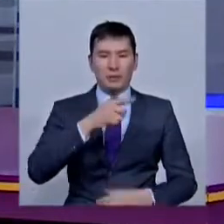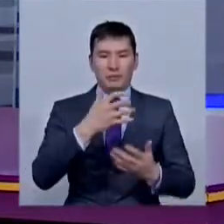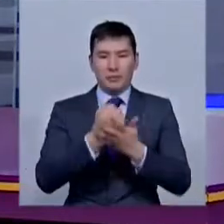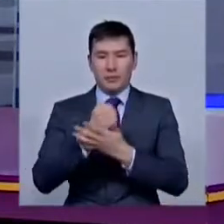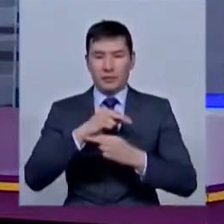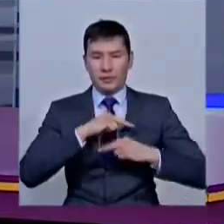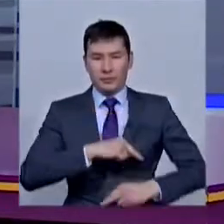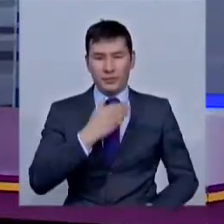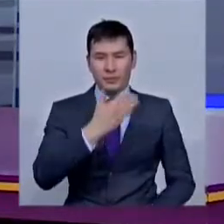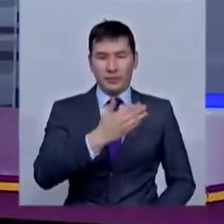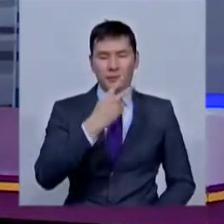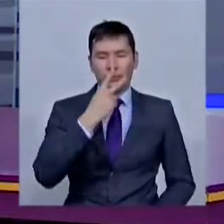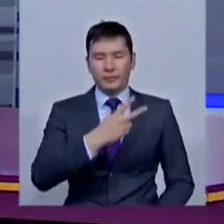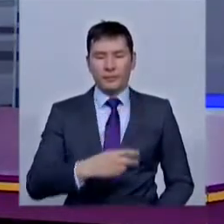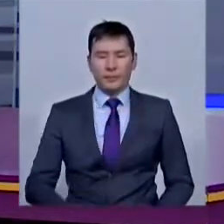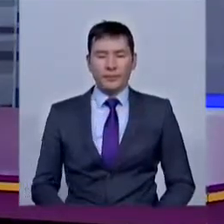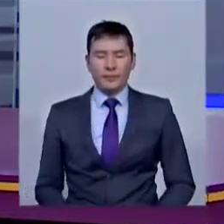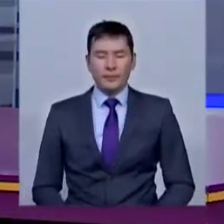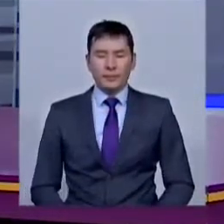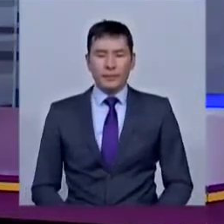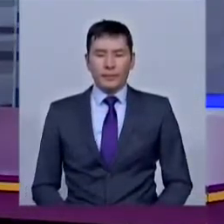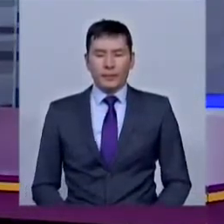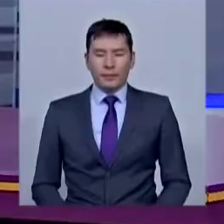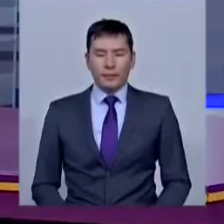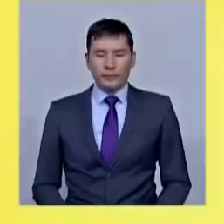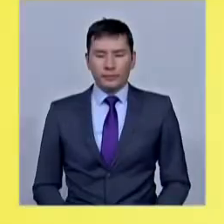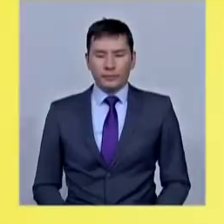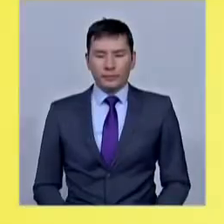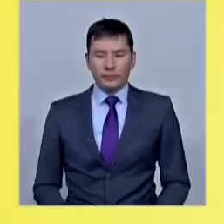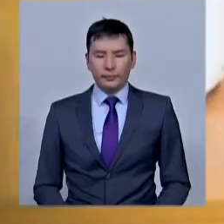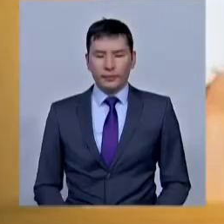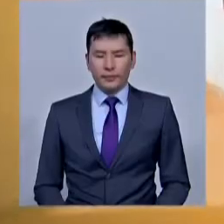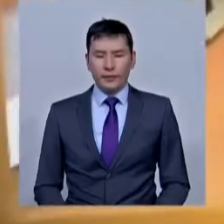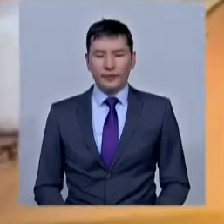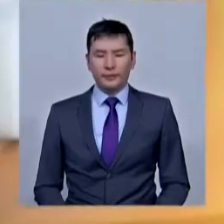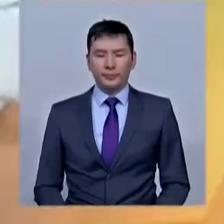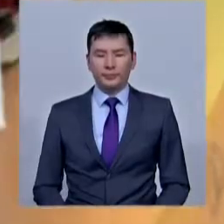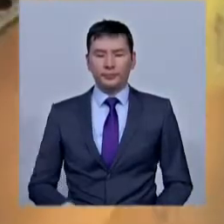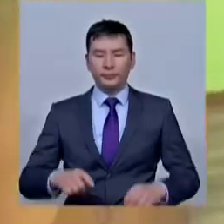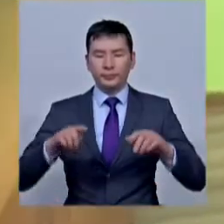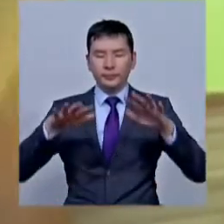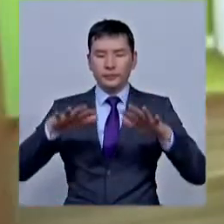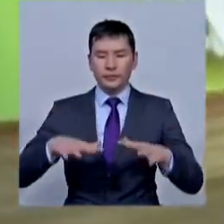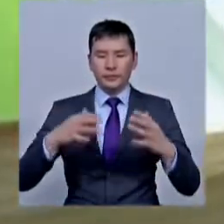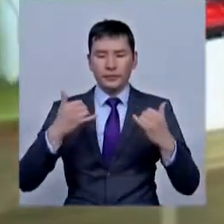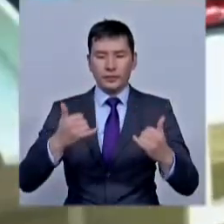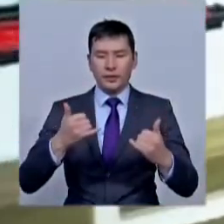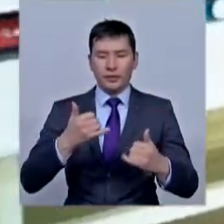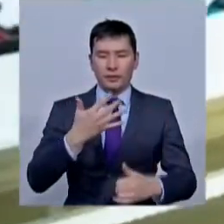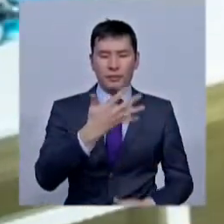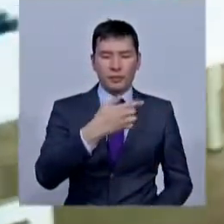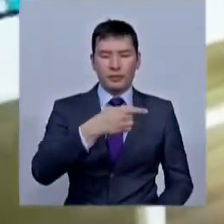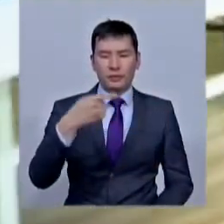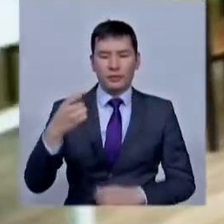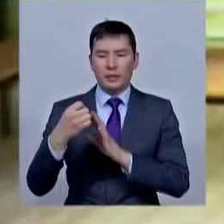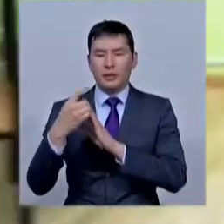еңбегі туралы толығырақ тілші Анар Қанат тарқатады. STEM зертханасында бүгінде 5-11 сынып аралығында оқитын